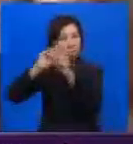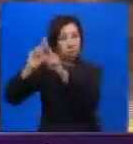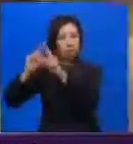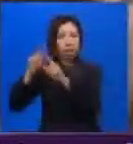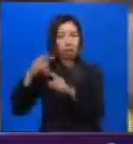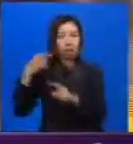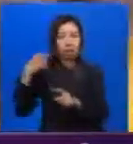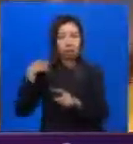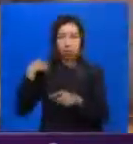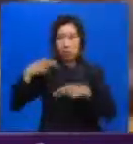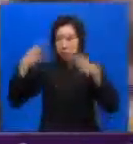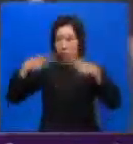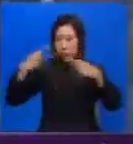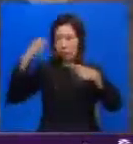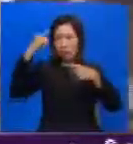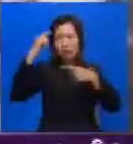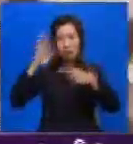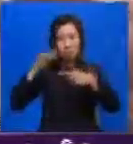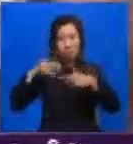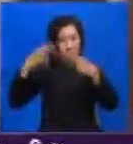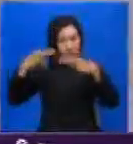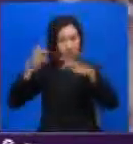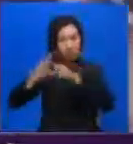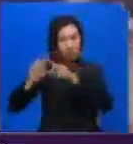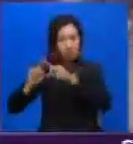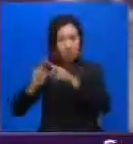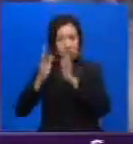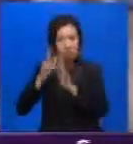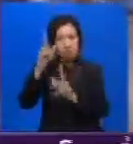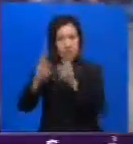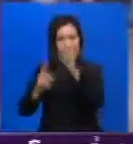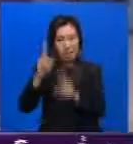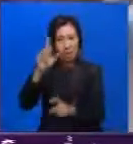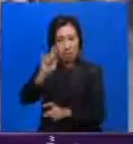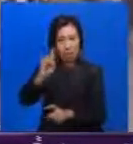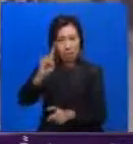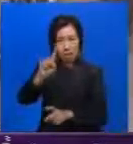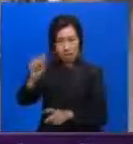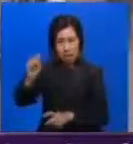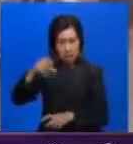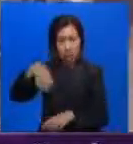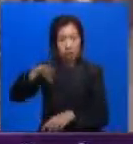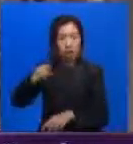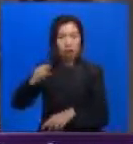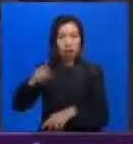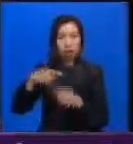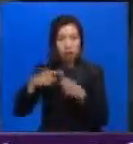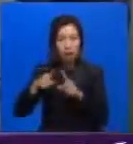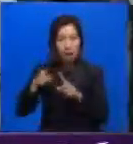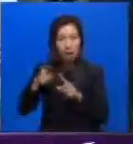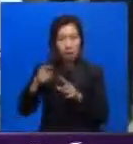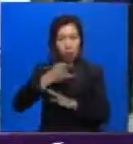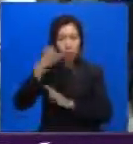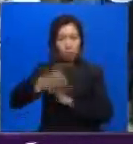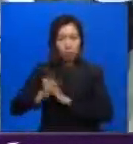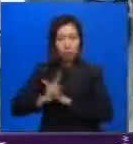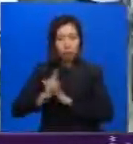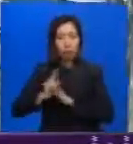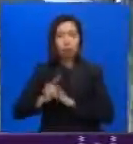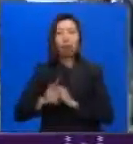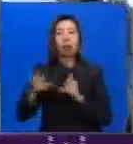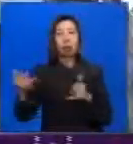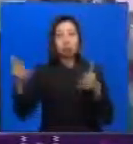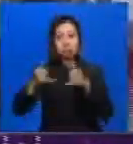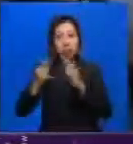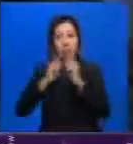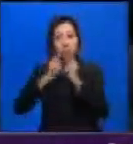องถึงขั้นตายกันเป็นพันเป็นหมื่นหรือเป็นแสนก็ยังหาทางจบลงได้ด้วยการเจรจาเราต้องรอให้